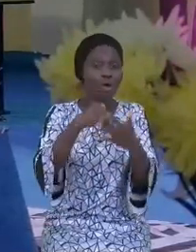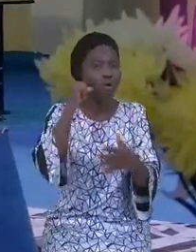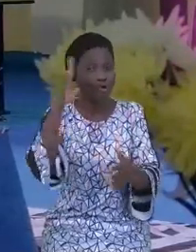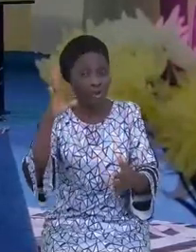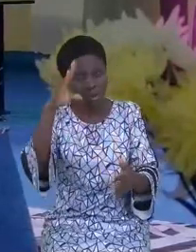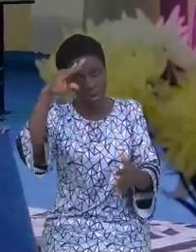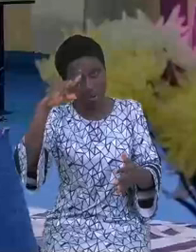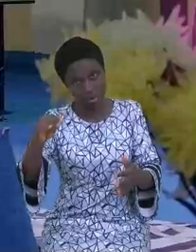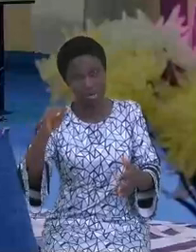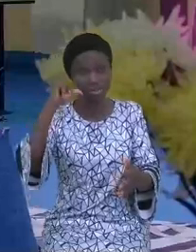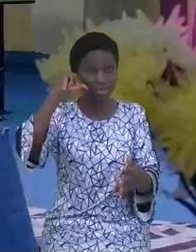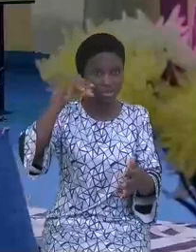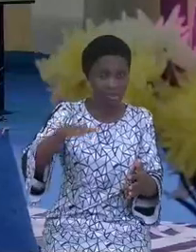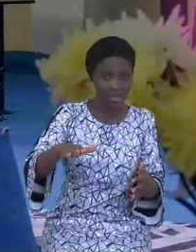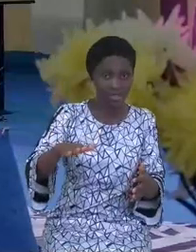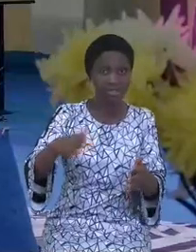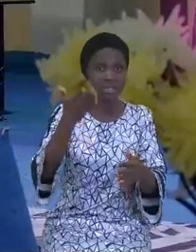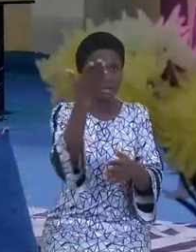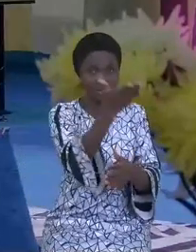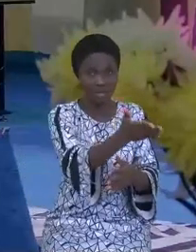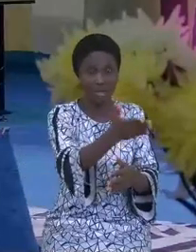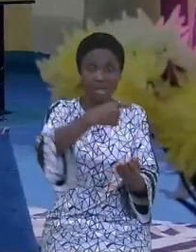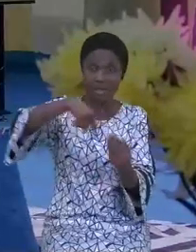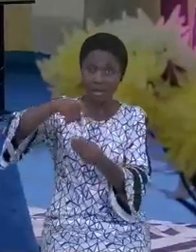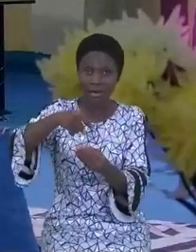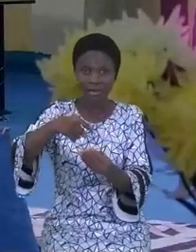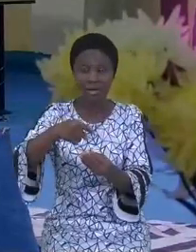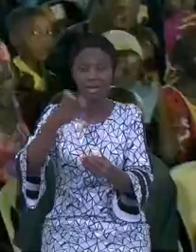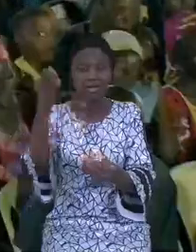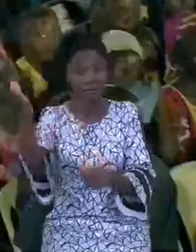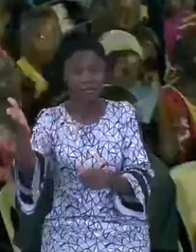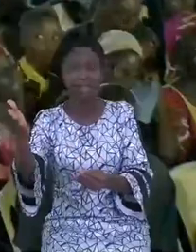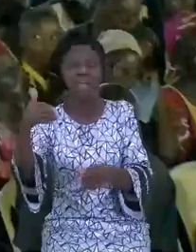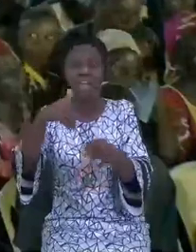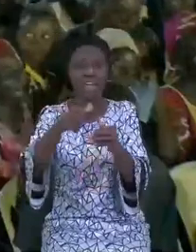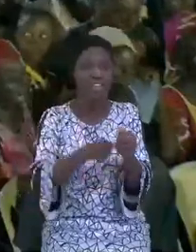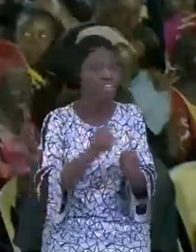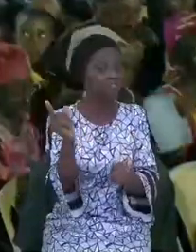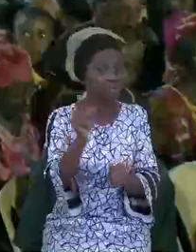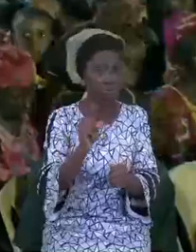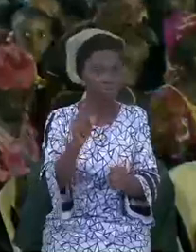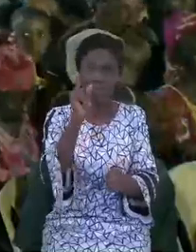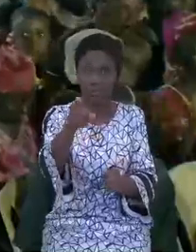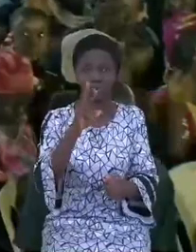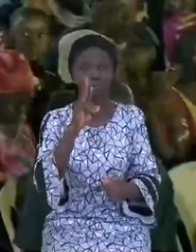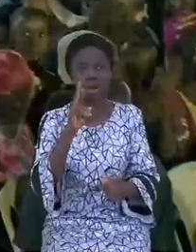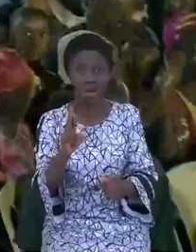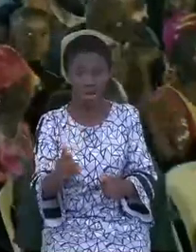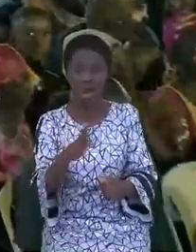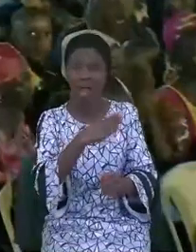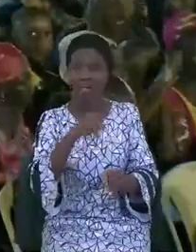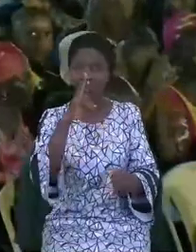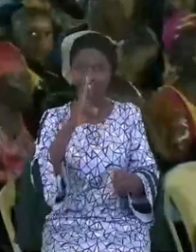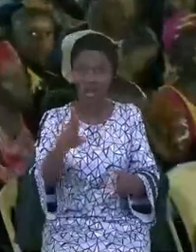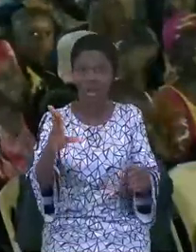garçons et les filles là-bas, ici, et aussi là-bas, et de l'autre côté aussi, partout où tu es, et tu es connecté